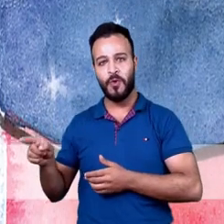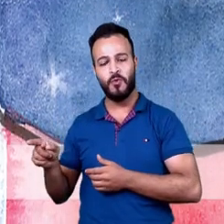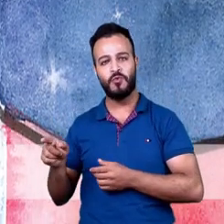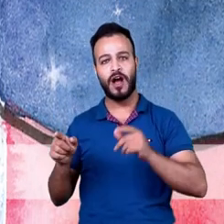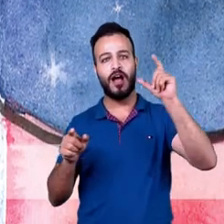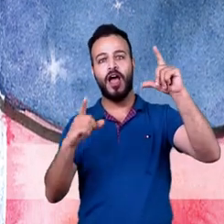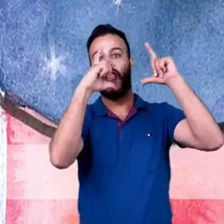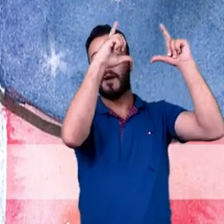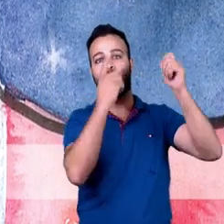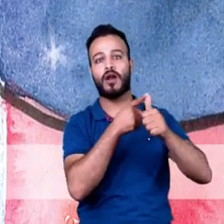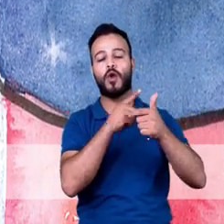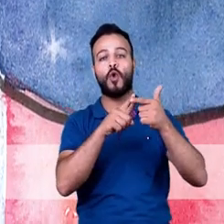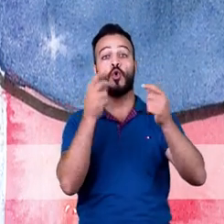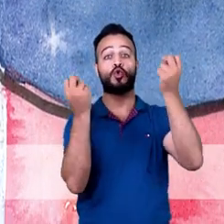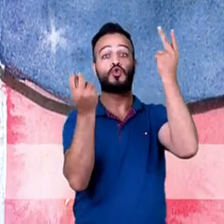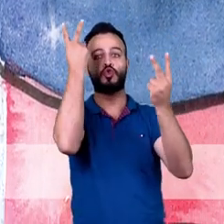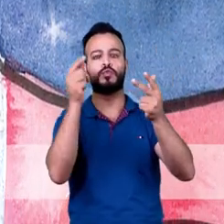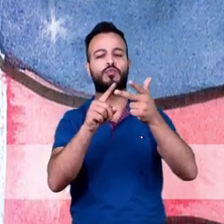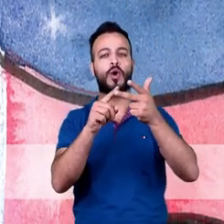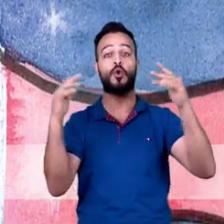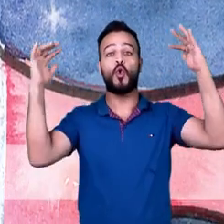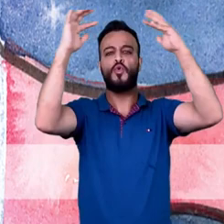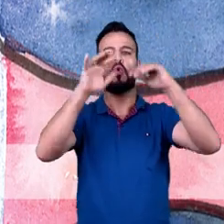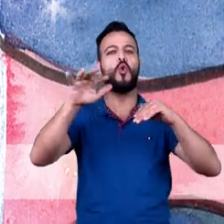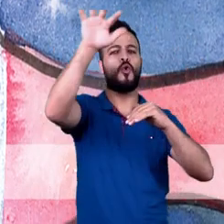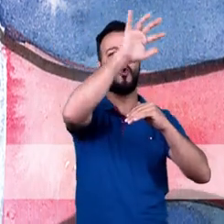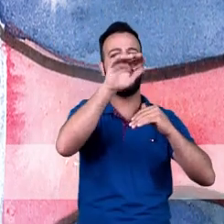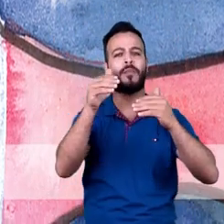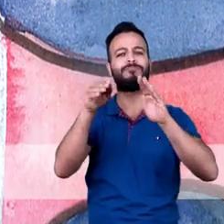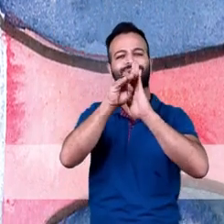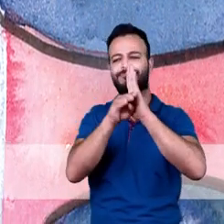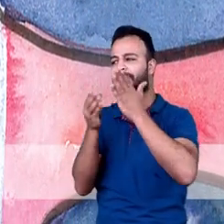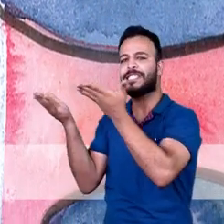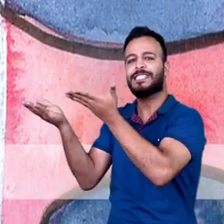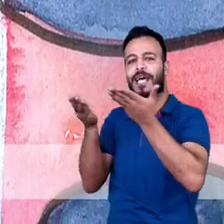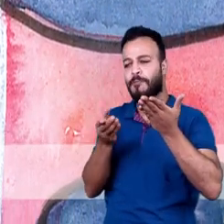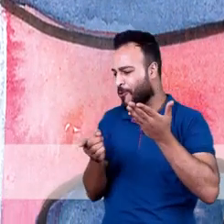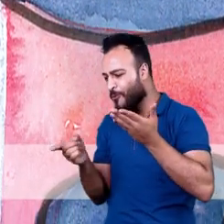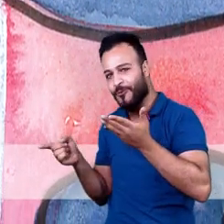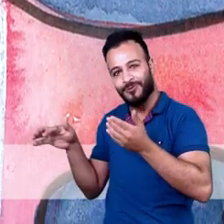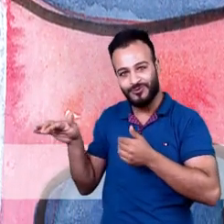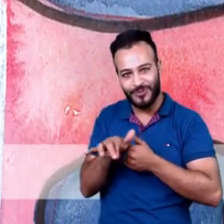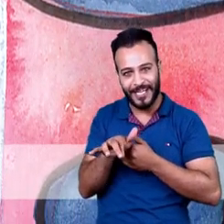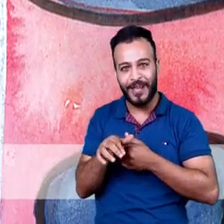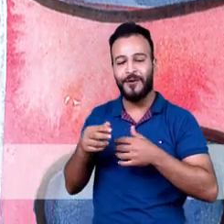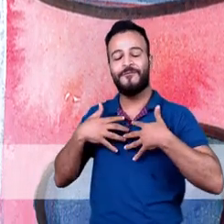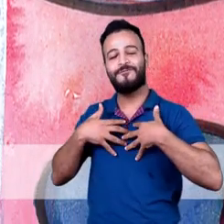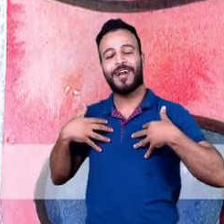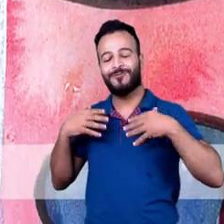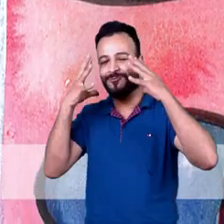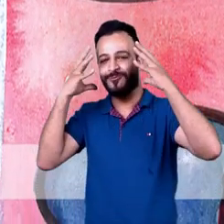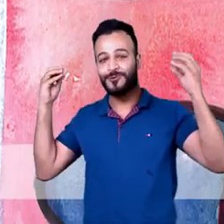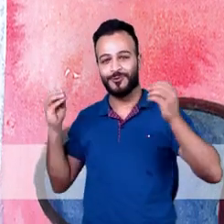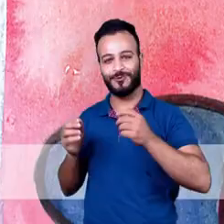أسرع القمر والنجوم وأيضا الغيوم لاستقبال الحضور بفرح